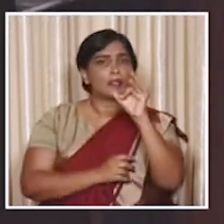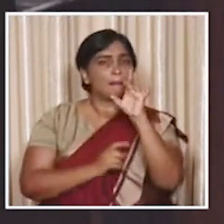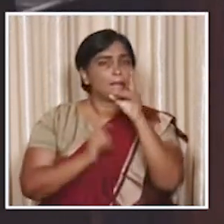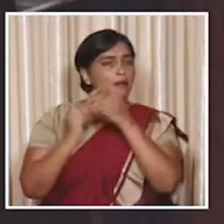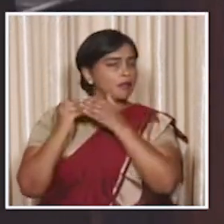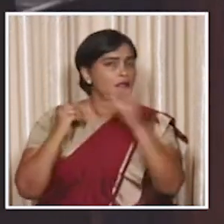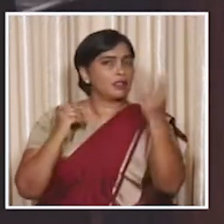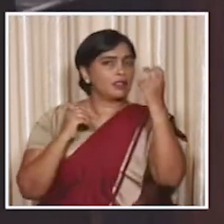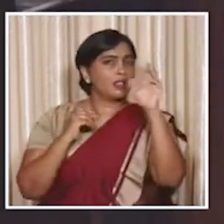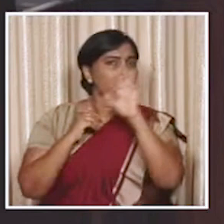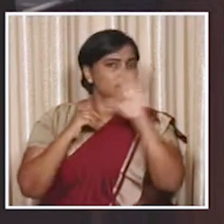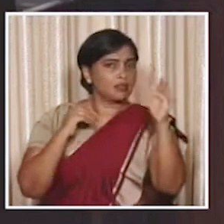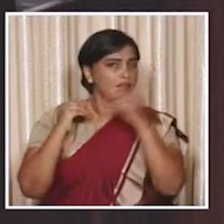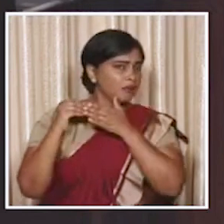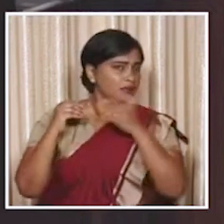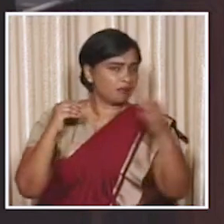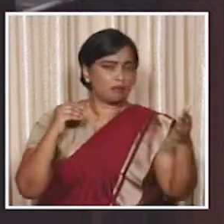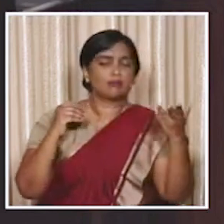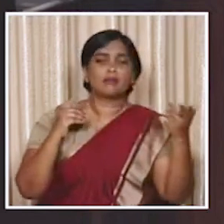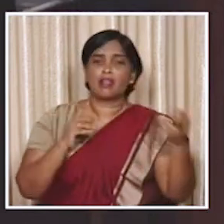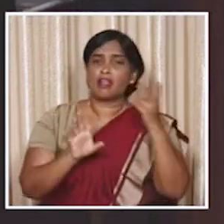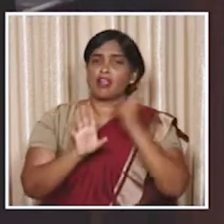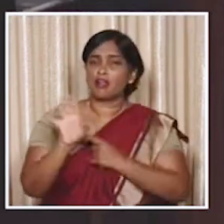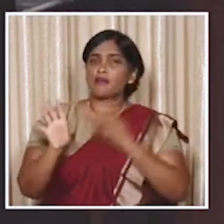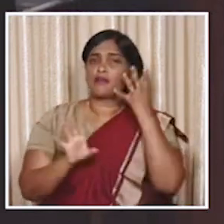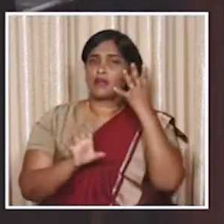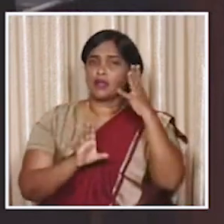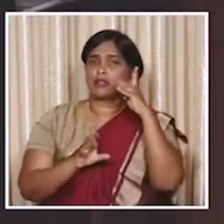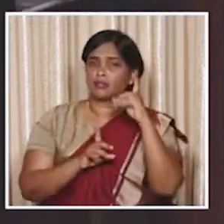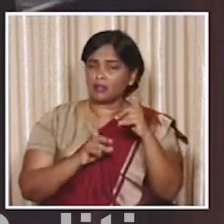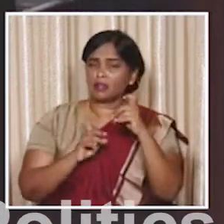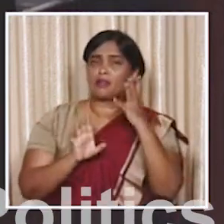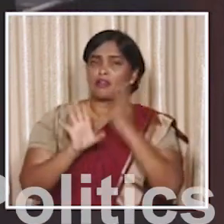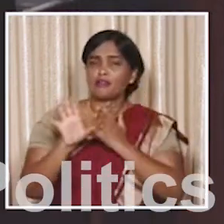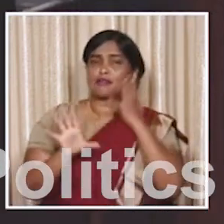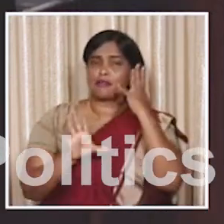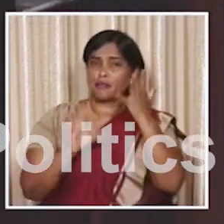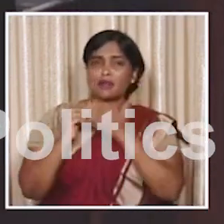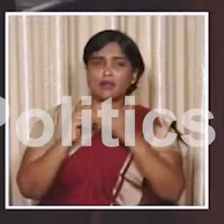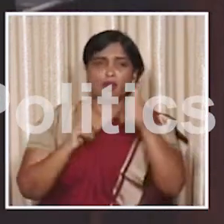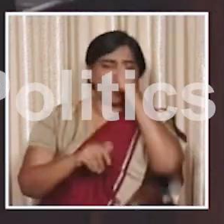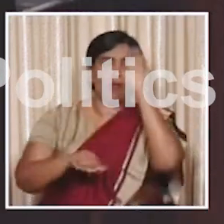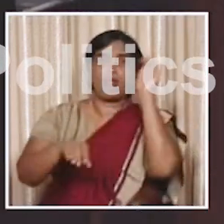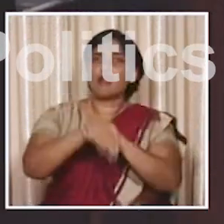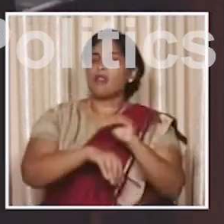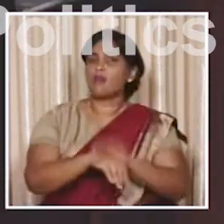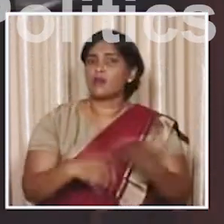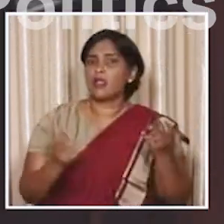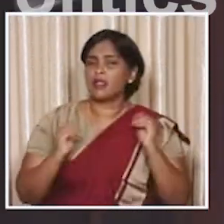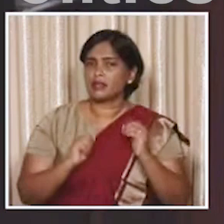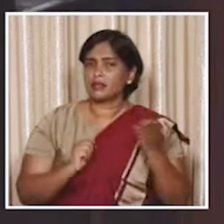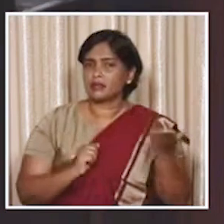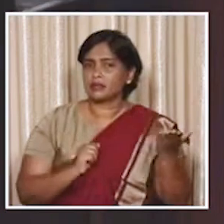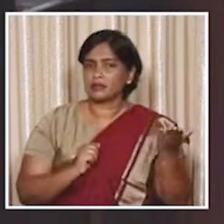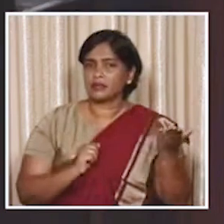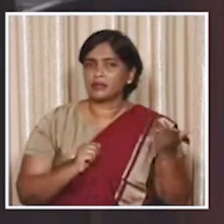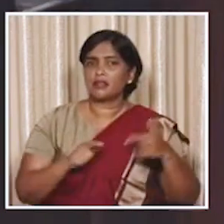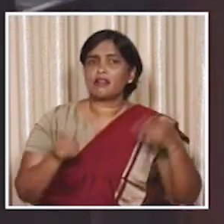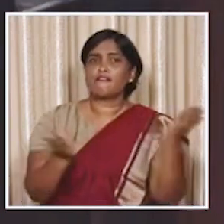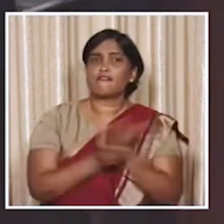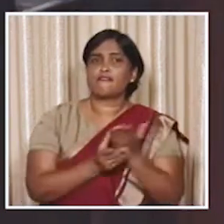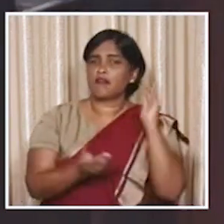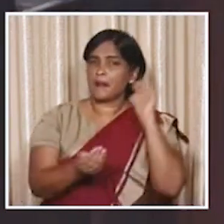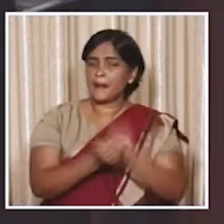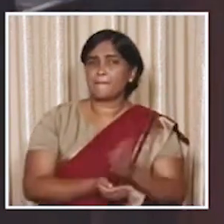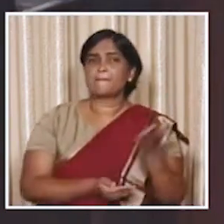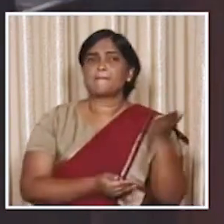ඉඳන් 19 වෙනකන් ඒ අවුරුදු 4 මාර්ග 5ක කාලය තුල මේ හොරු ටික අල්ල ගන්න තිබුණානේ. තාම ෆයිල් ටිකත් එයා